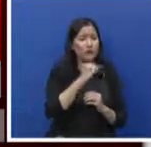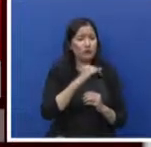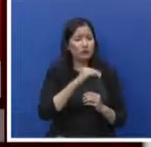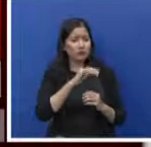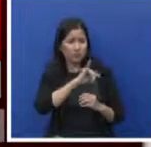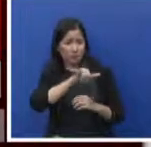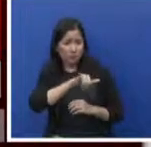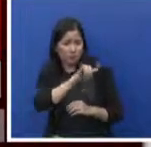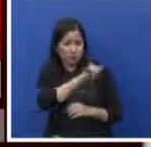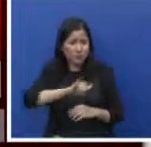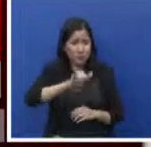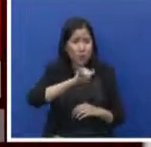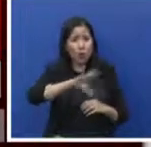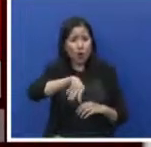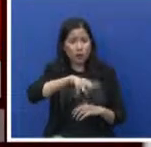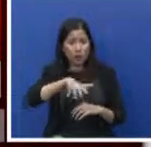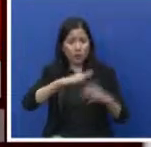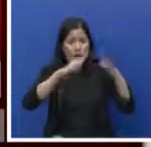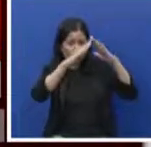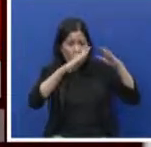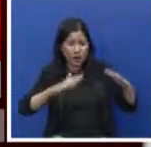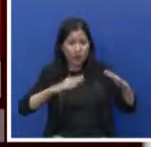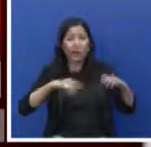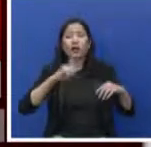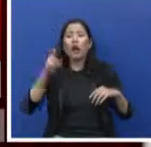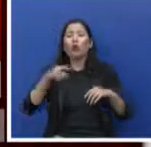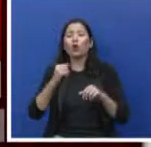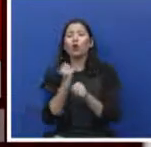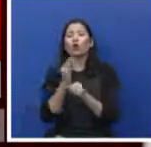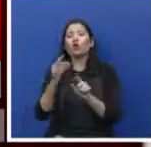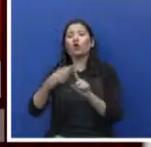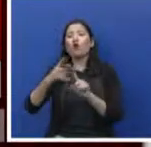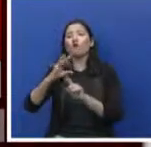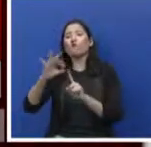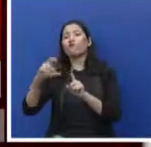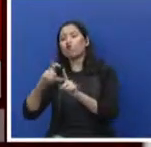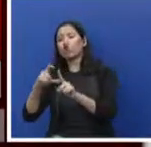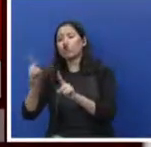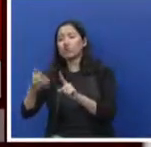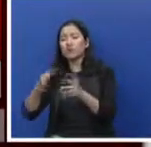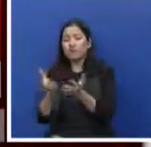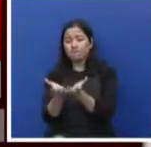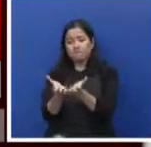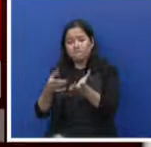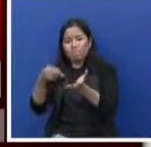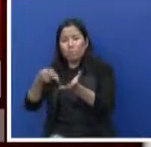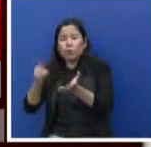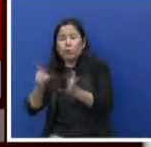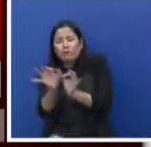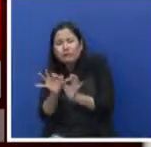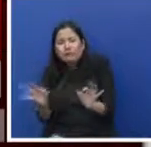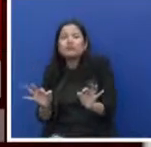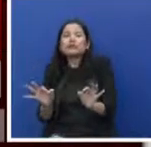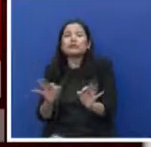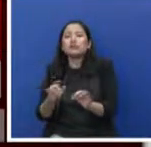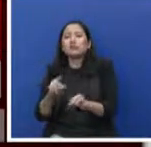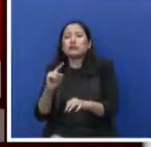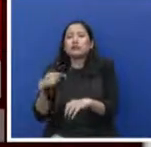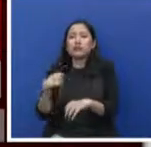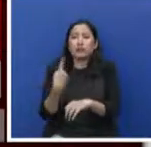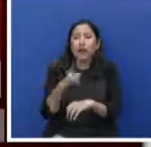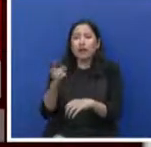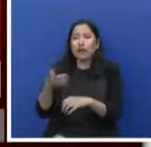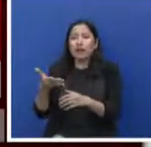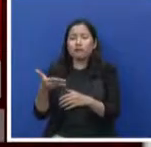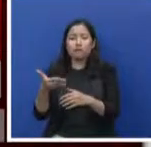di rumah. Sehingga tentunya dari sisi GoFood misalnya bagaimana packaging tetap dilakukan secara hygiene. Kemudian kami juga meluaskan layanan